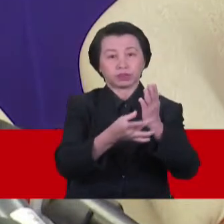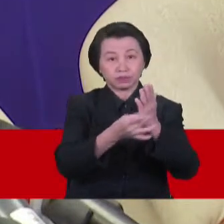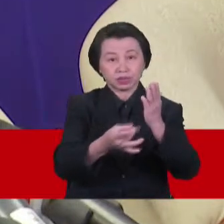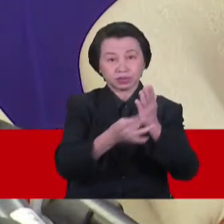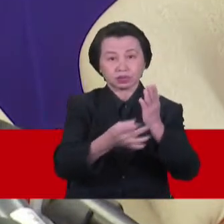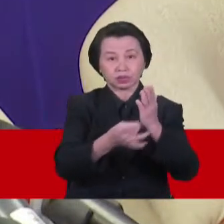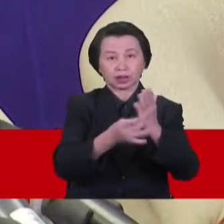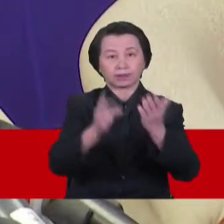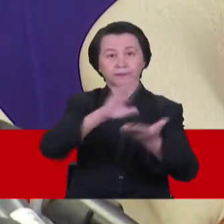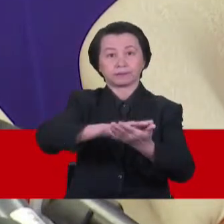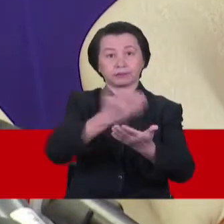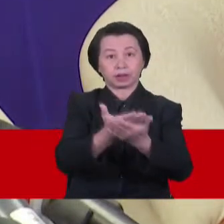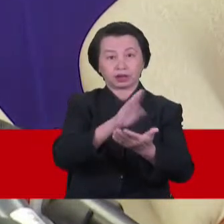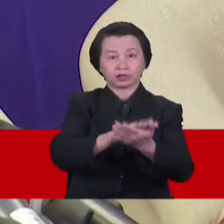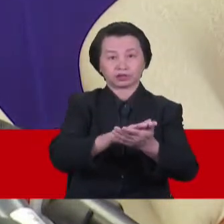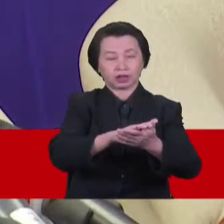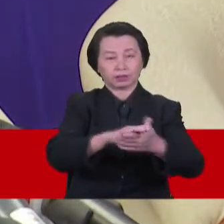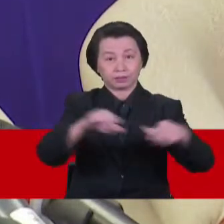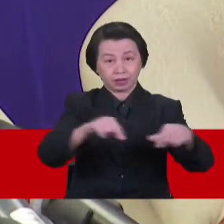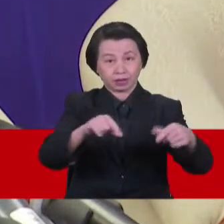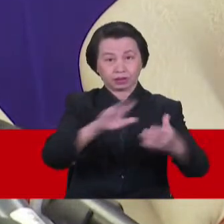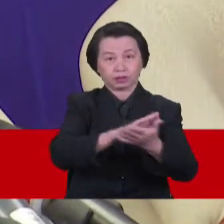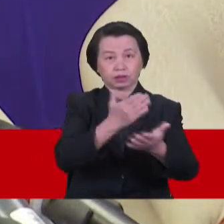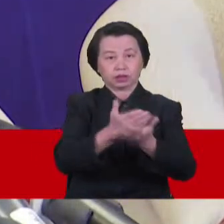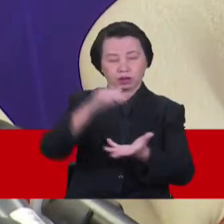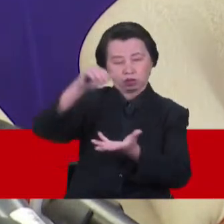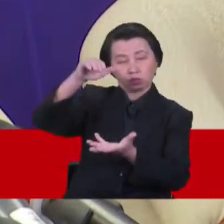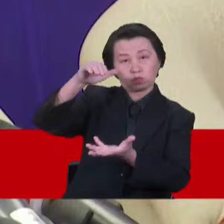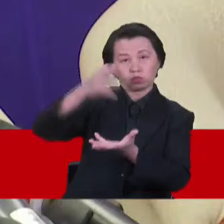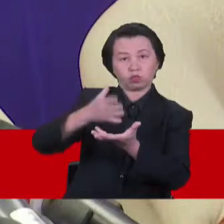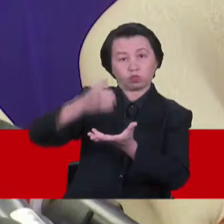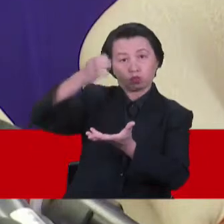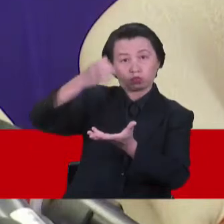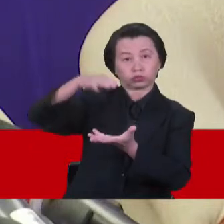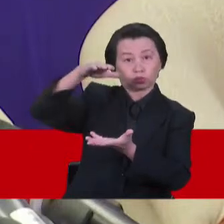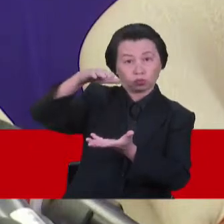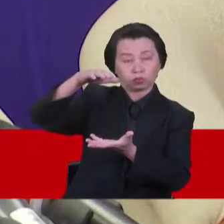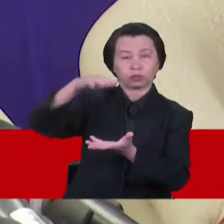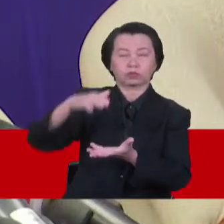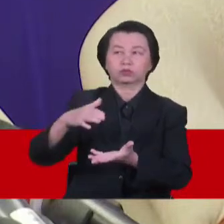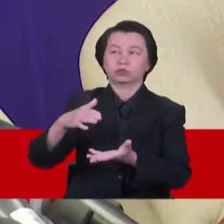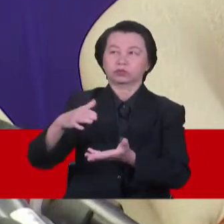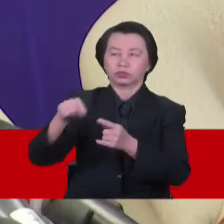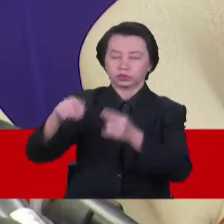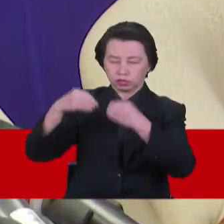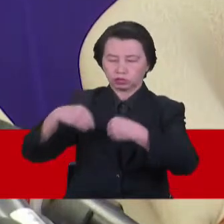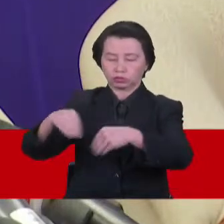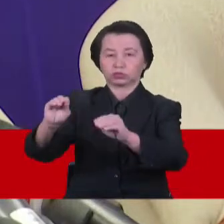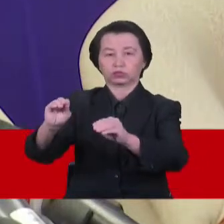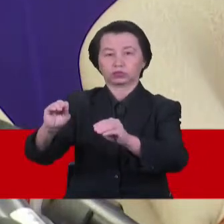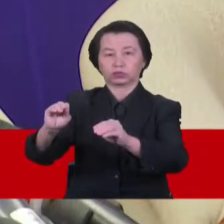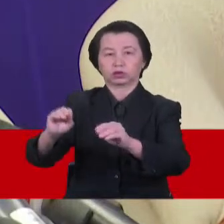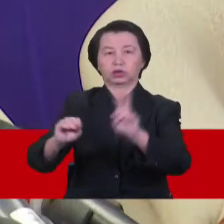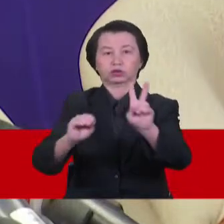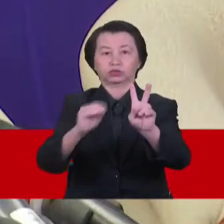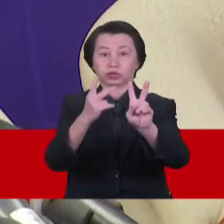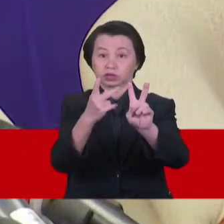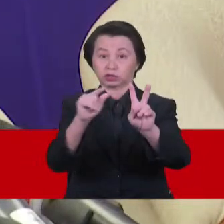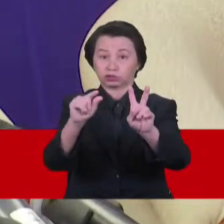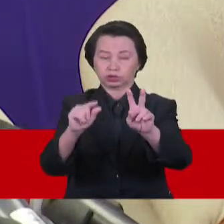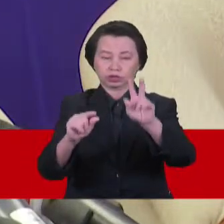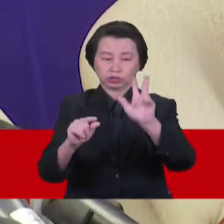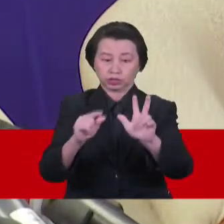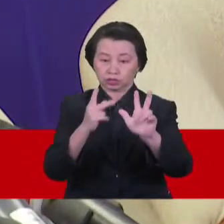di minyak masak tu yang berbotol lah, yang berbotol, iaitu dijual 2 kilogram,